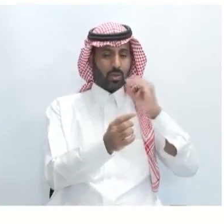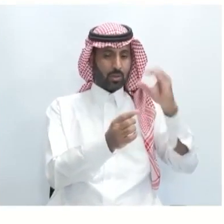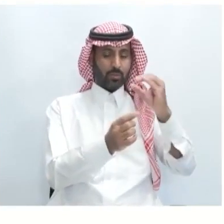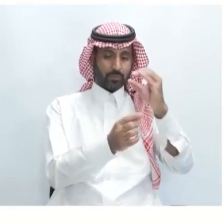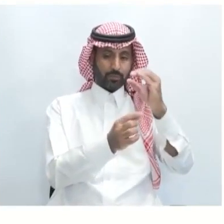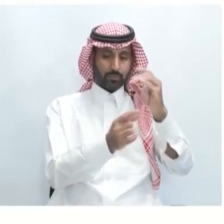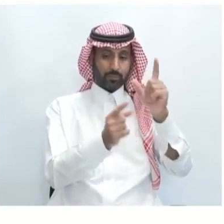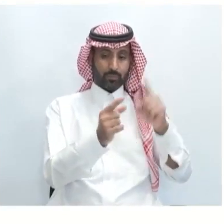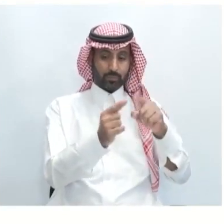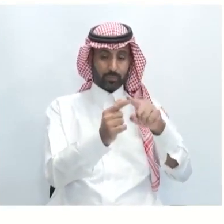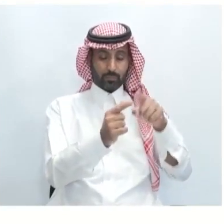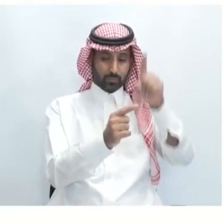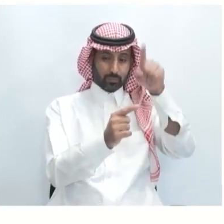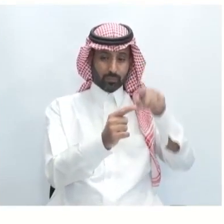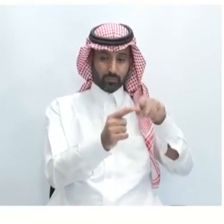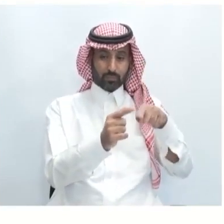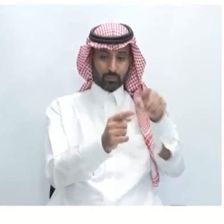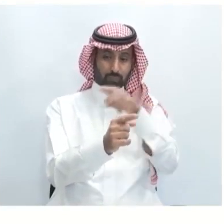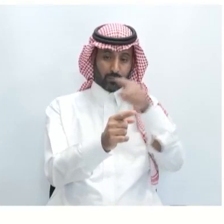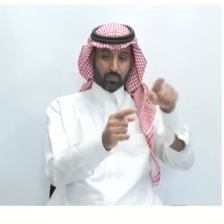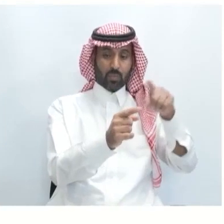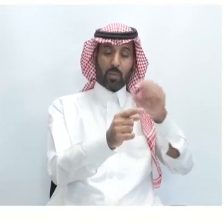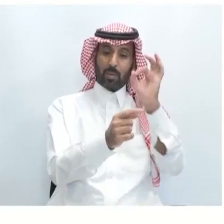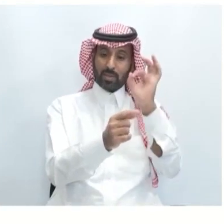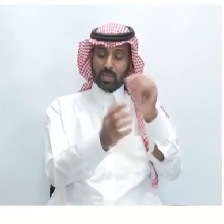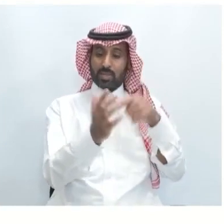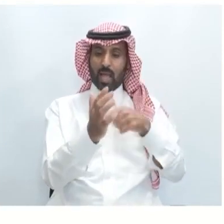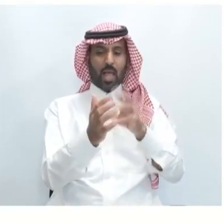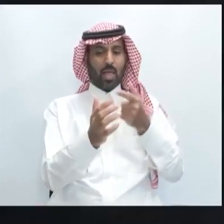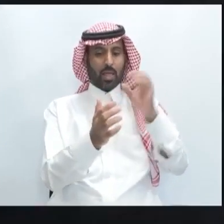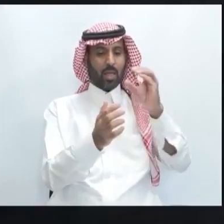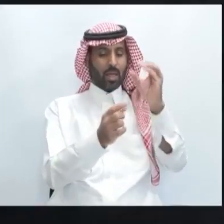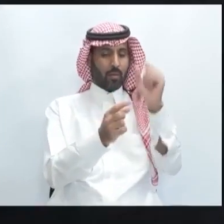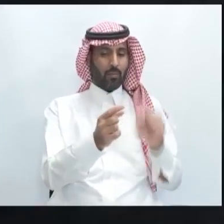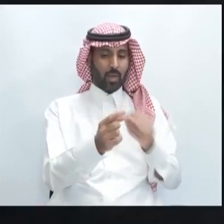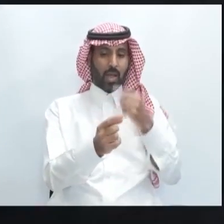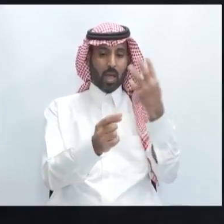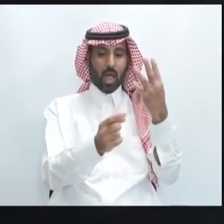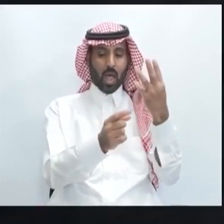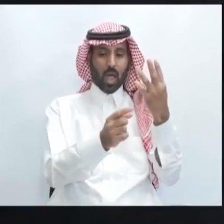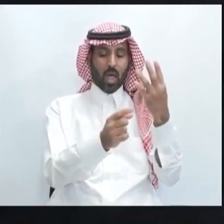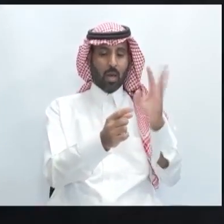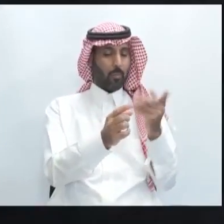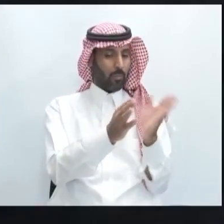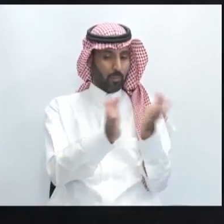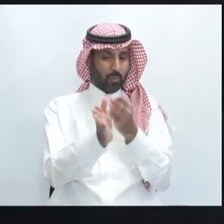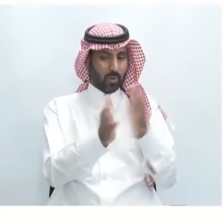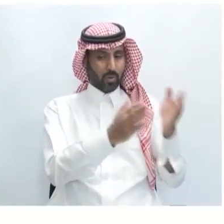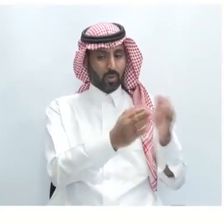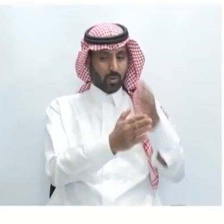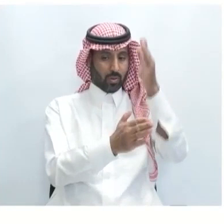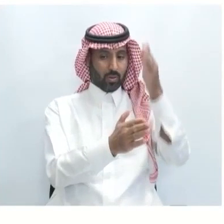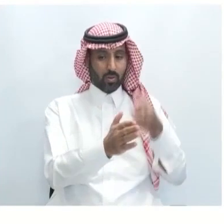موقعها يوجد في كل حمض اميني ذره كربون مركزيه كم محاطه فيه من جهه وما هي هذه الجهات وما تتكون